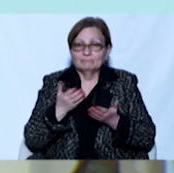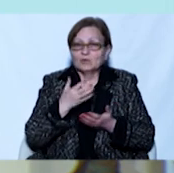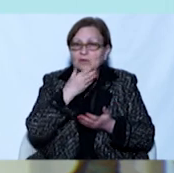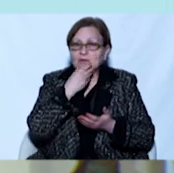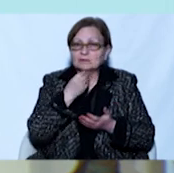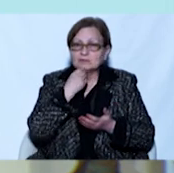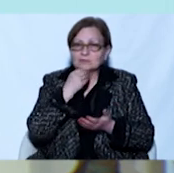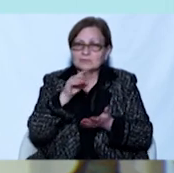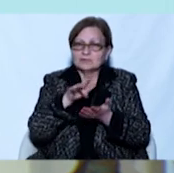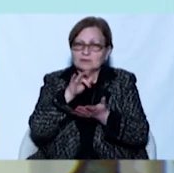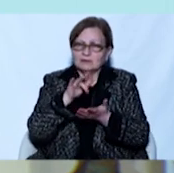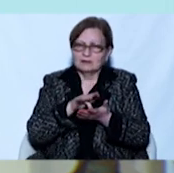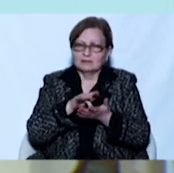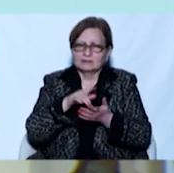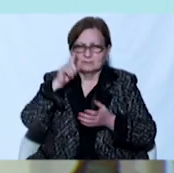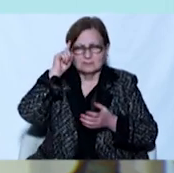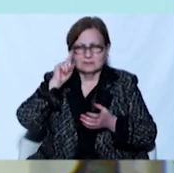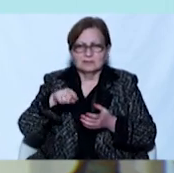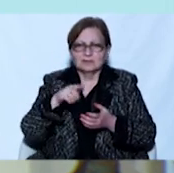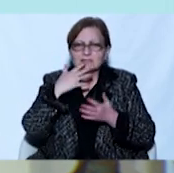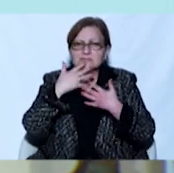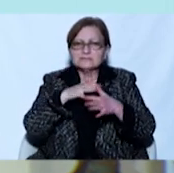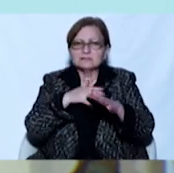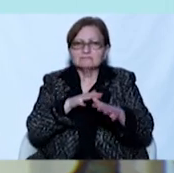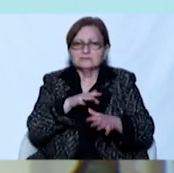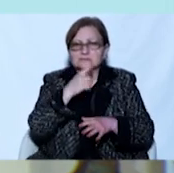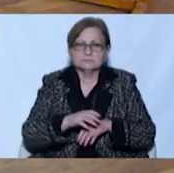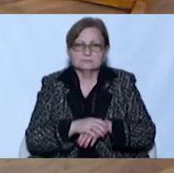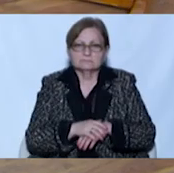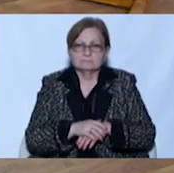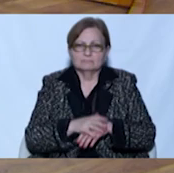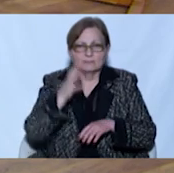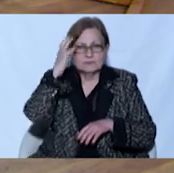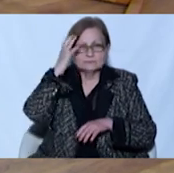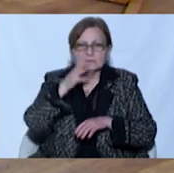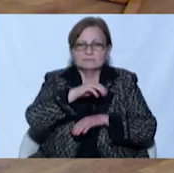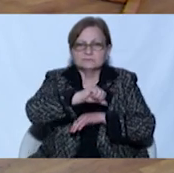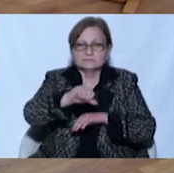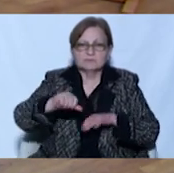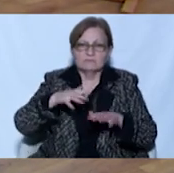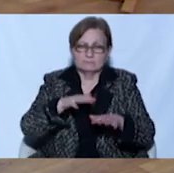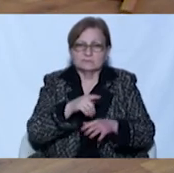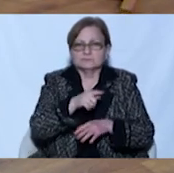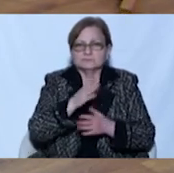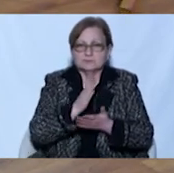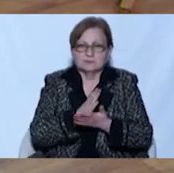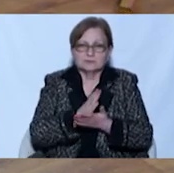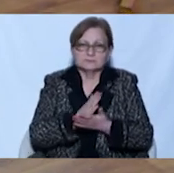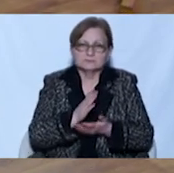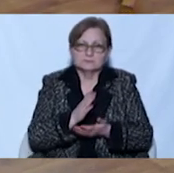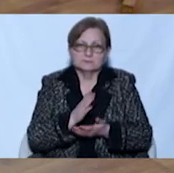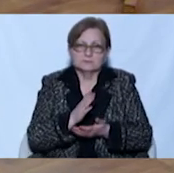ლამაზი ქალაქები ვიცით ზღვის სანაპიროზე? შავი ზღვის სანაპიროზე